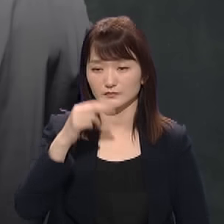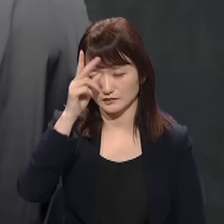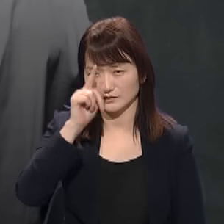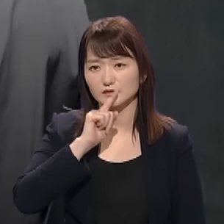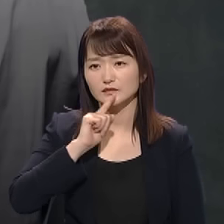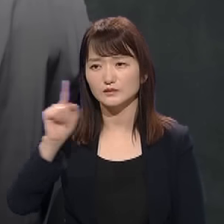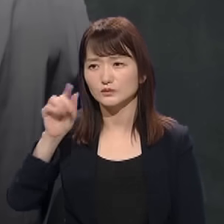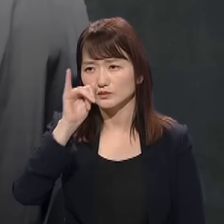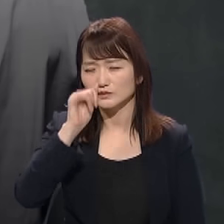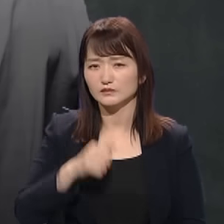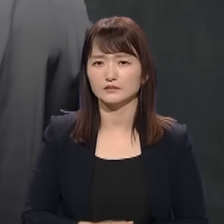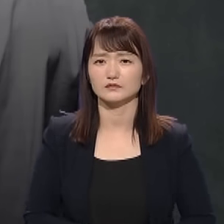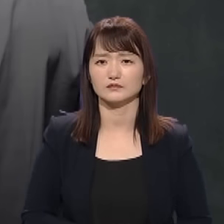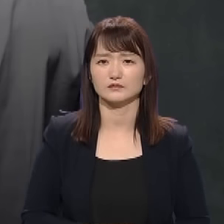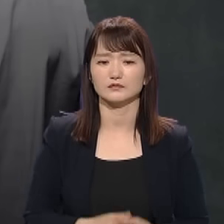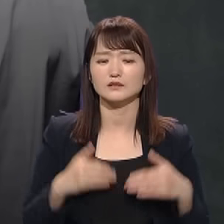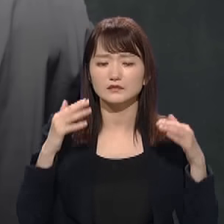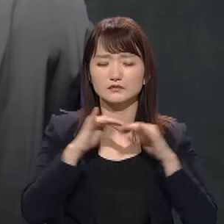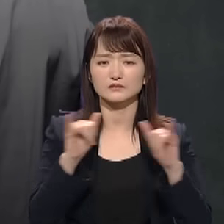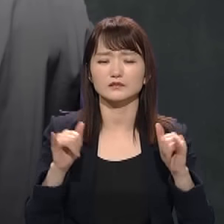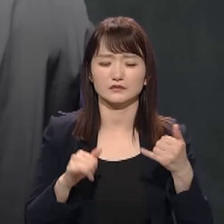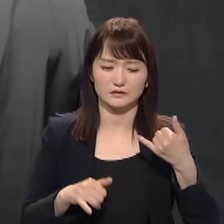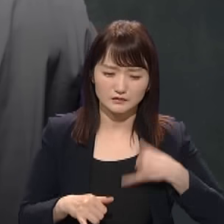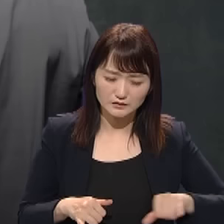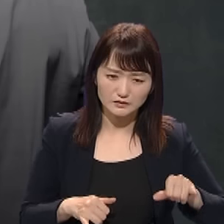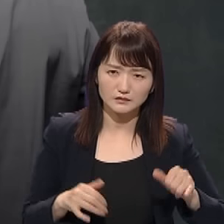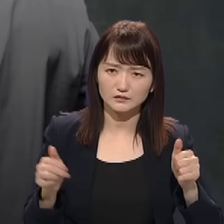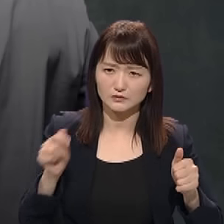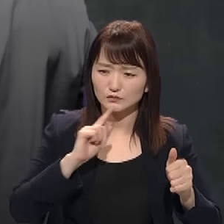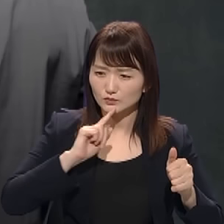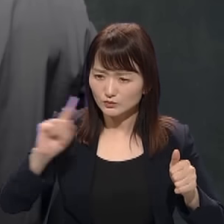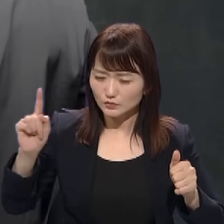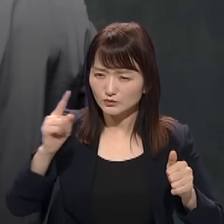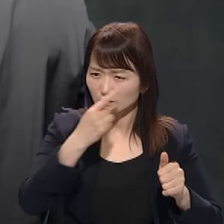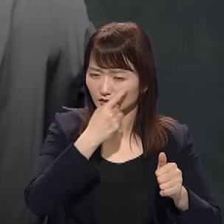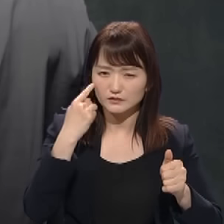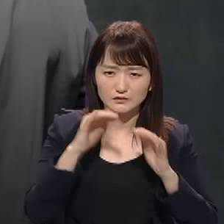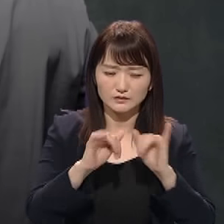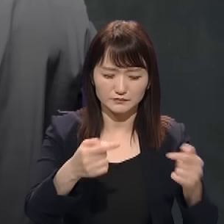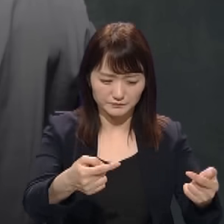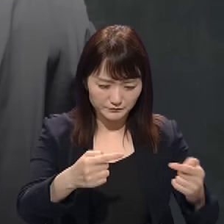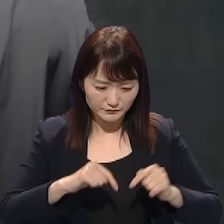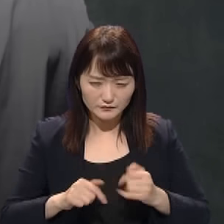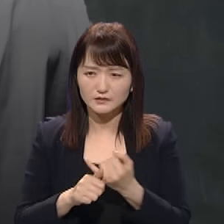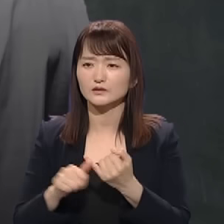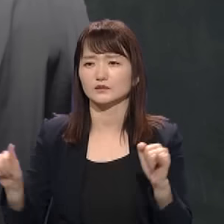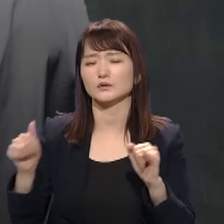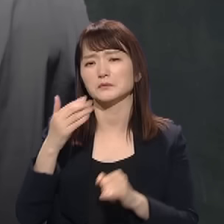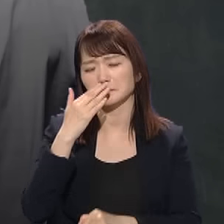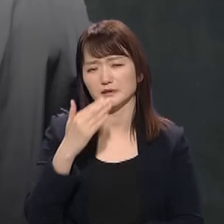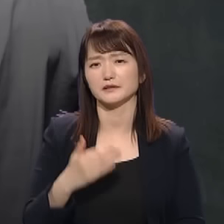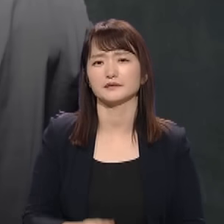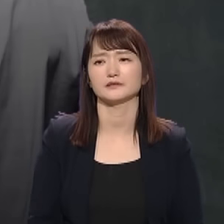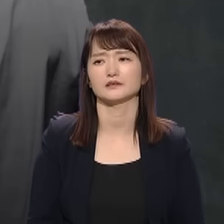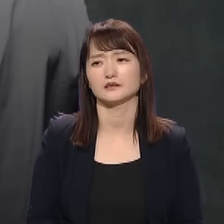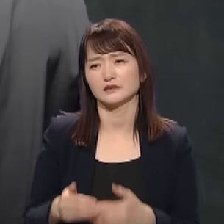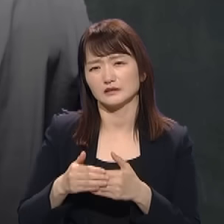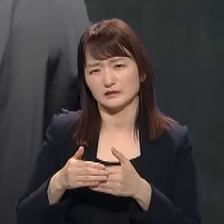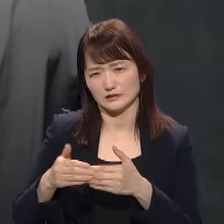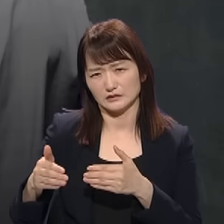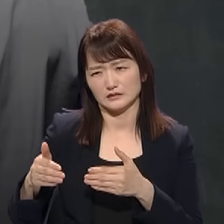내용도 있고 성년인 자녀들이 이 소송에서도 증인으로 나설 거기 때문에 이혼을 하실 수 있을 것 같아요. 근데 그